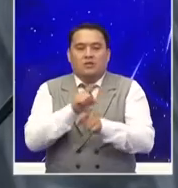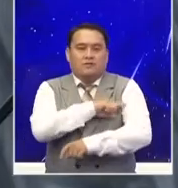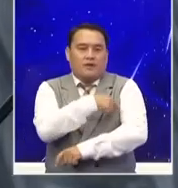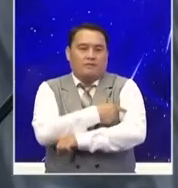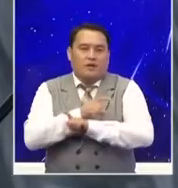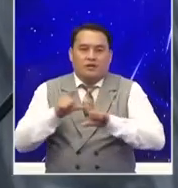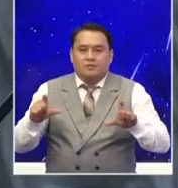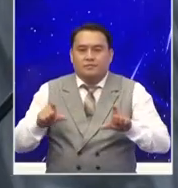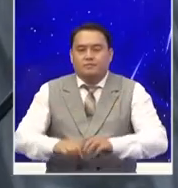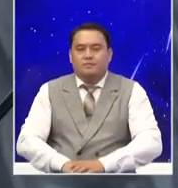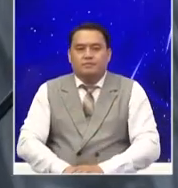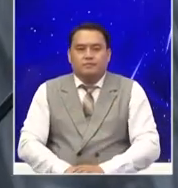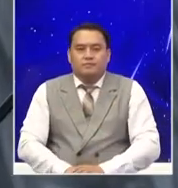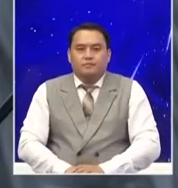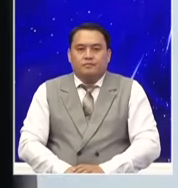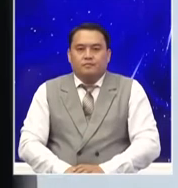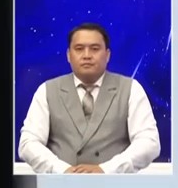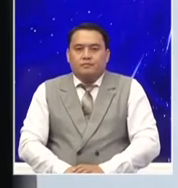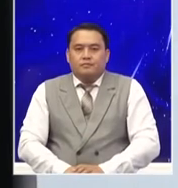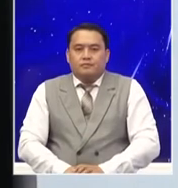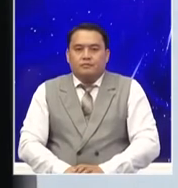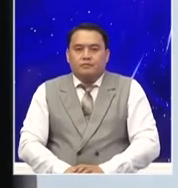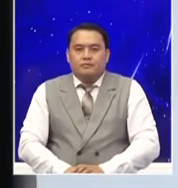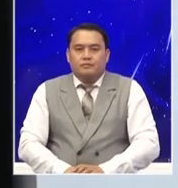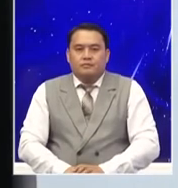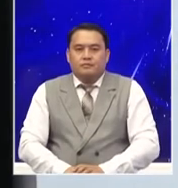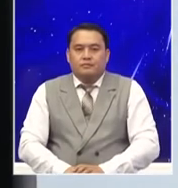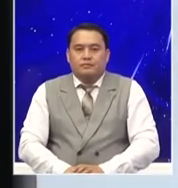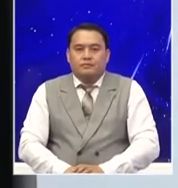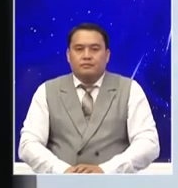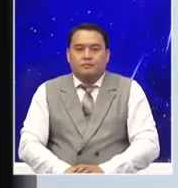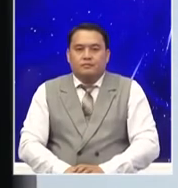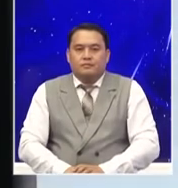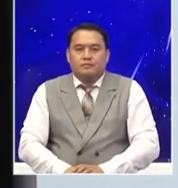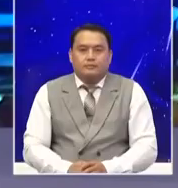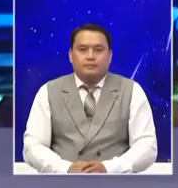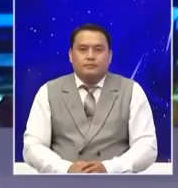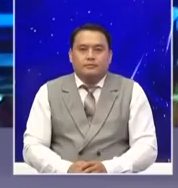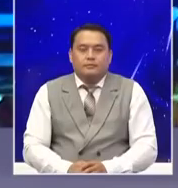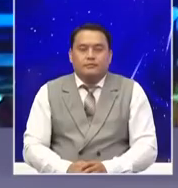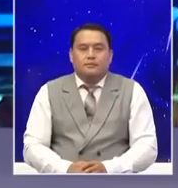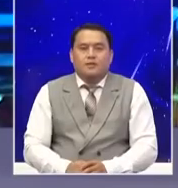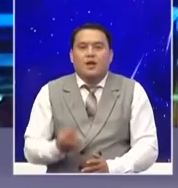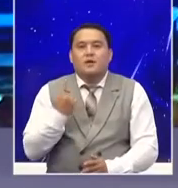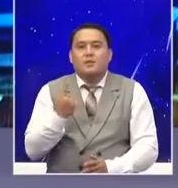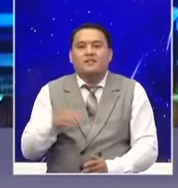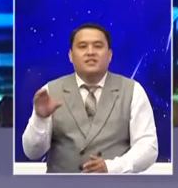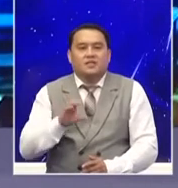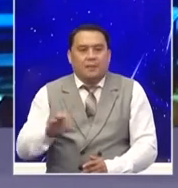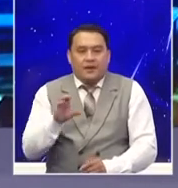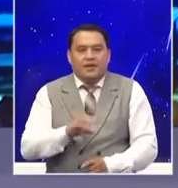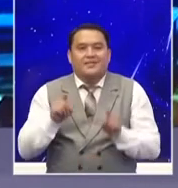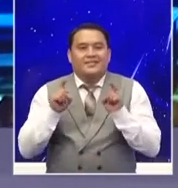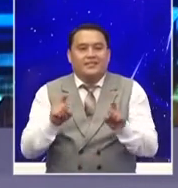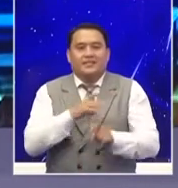учреждения. Евгения Присяжная, Курманжан Касымжанулы, Аманжол Джанкешев, телеканал ЖТСУ. Вне закона. С 1